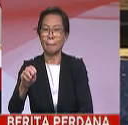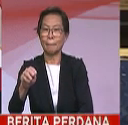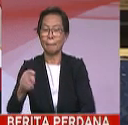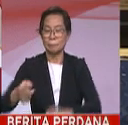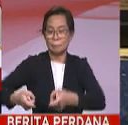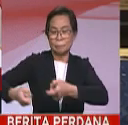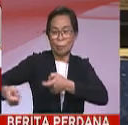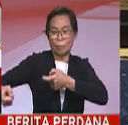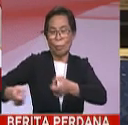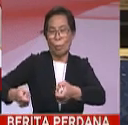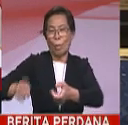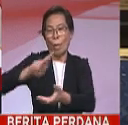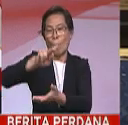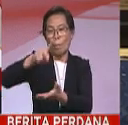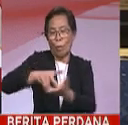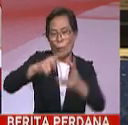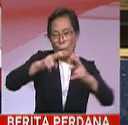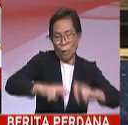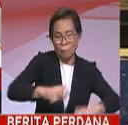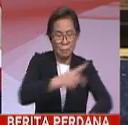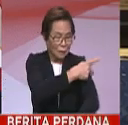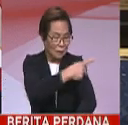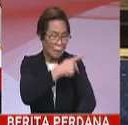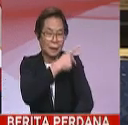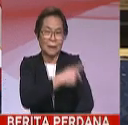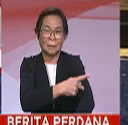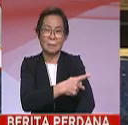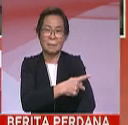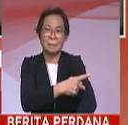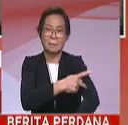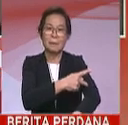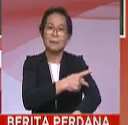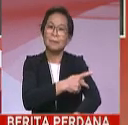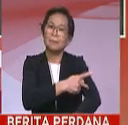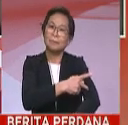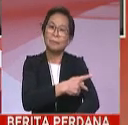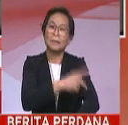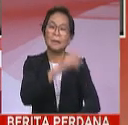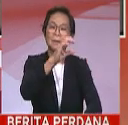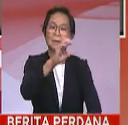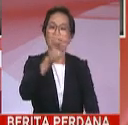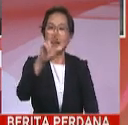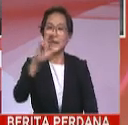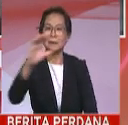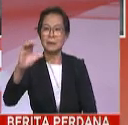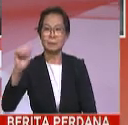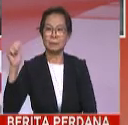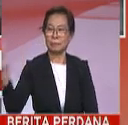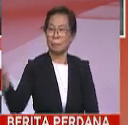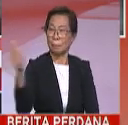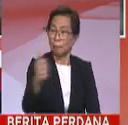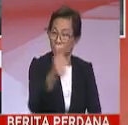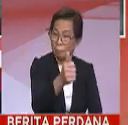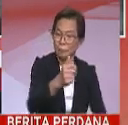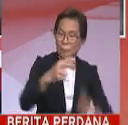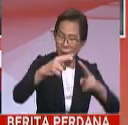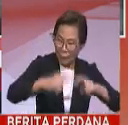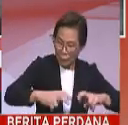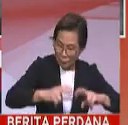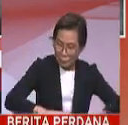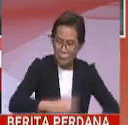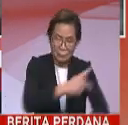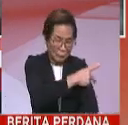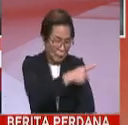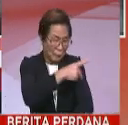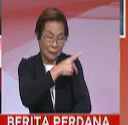bawah kelolaan Pusat Kajian Klinikal, Clinical Research Center, CRC masing-masing. Kajian